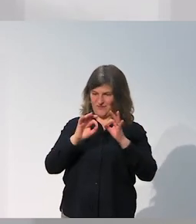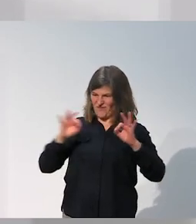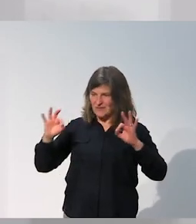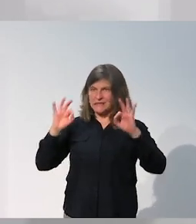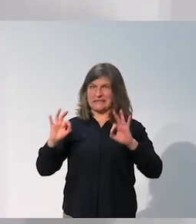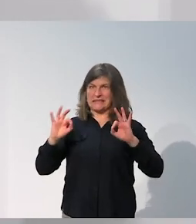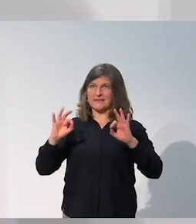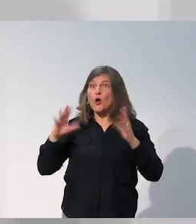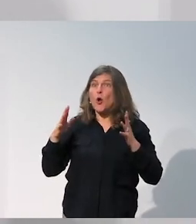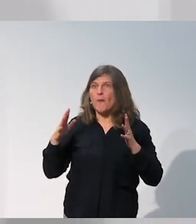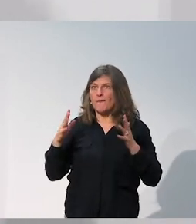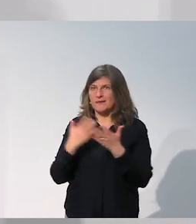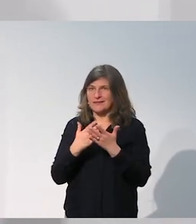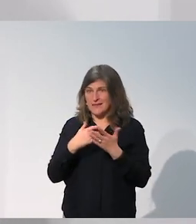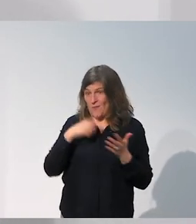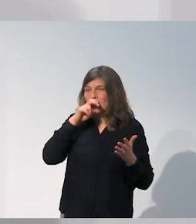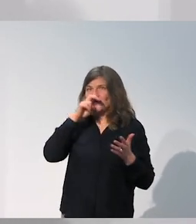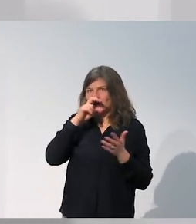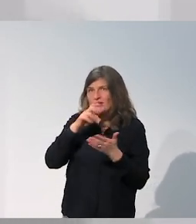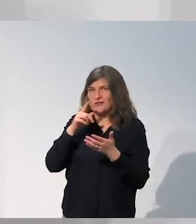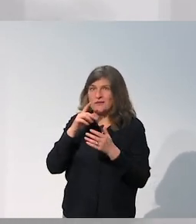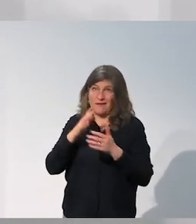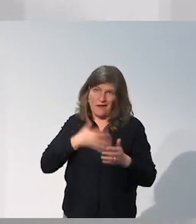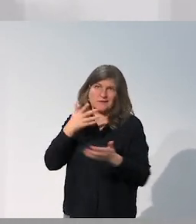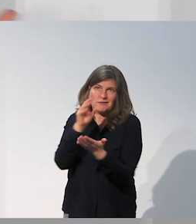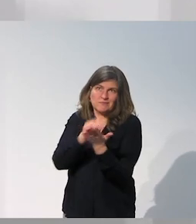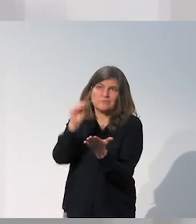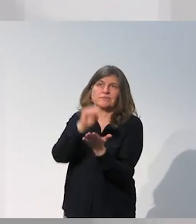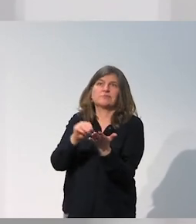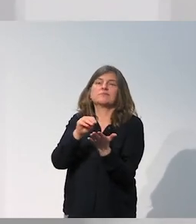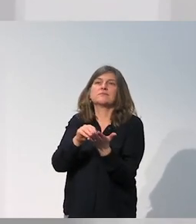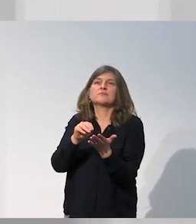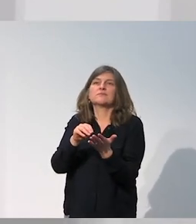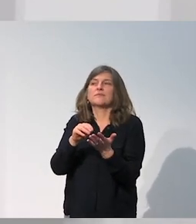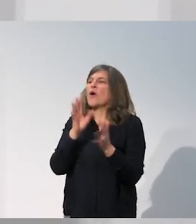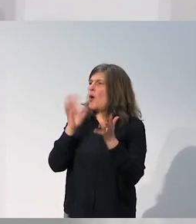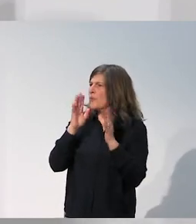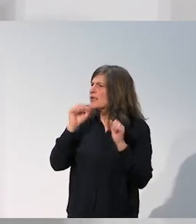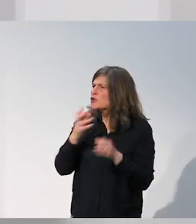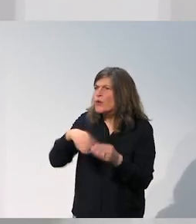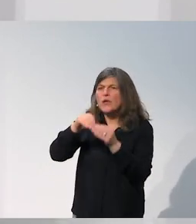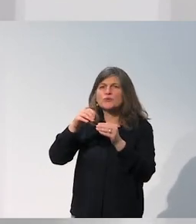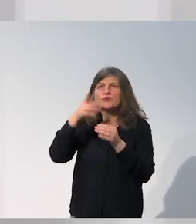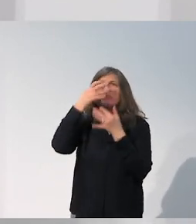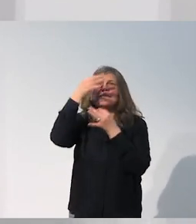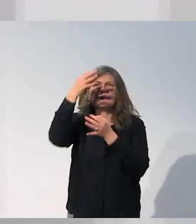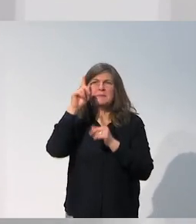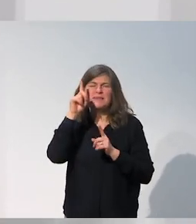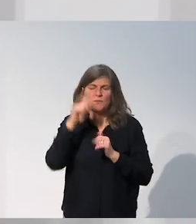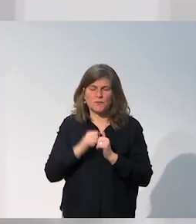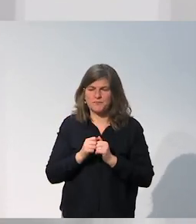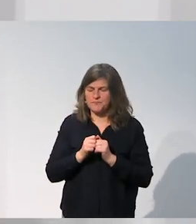texte. Je peux donner peut-être aussi une précision qui, je pense, est